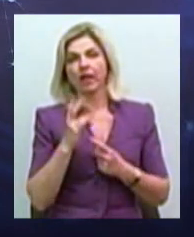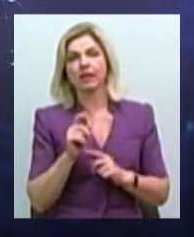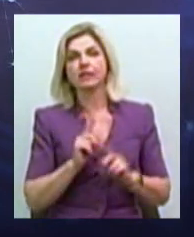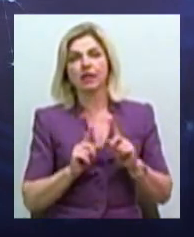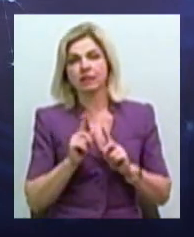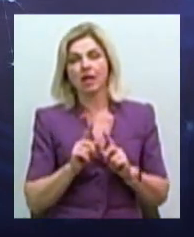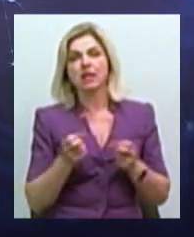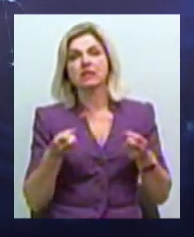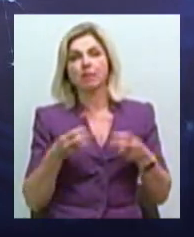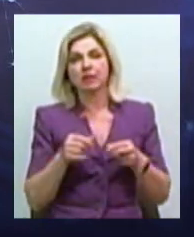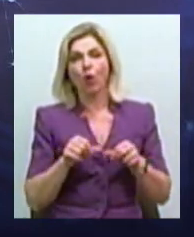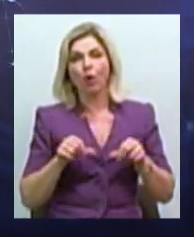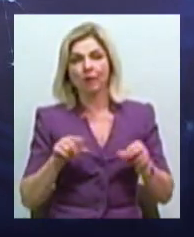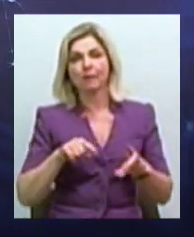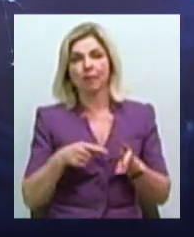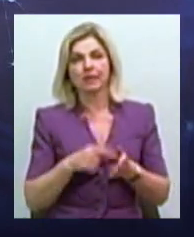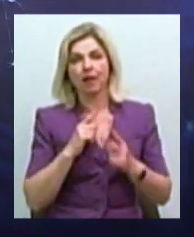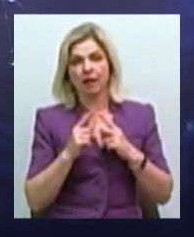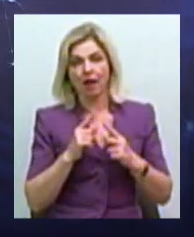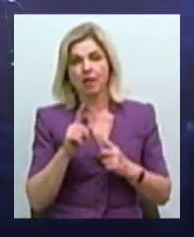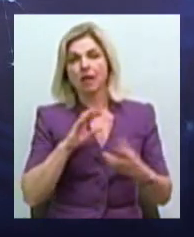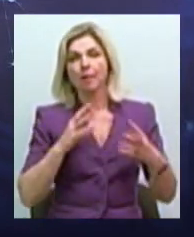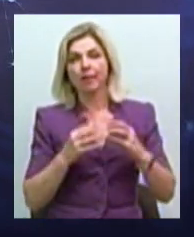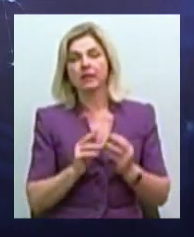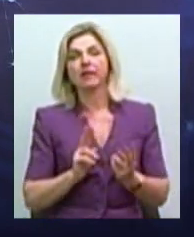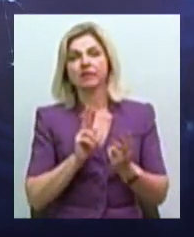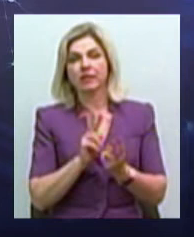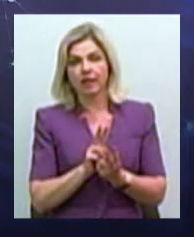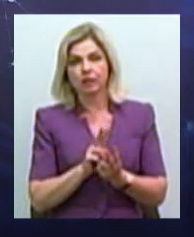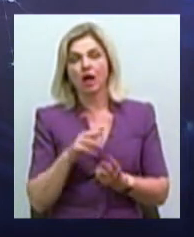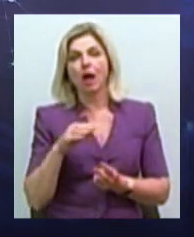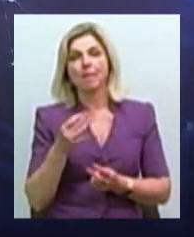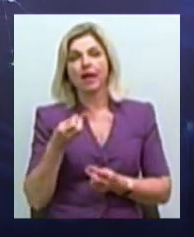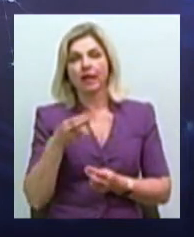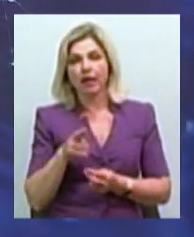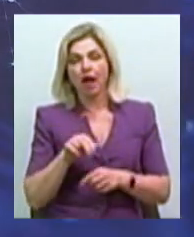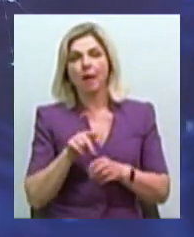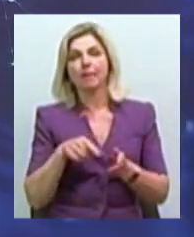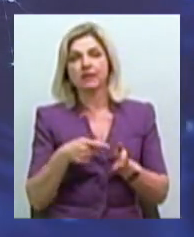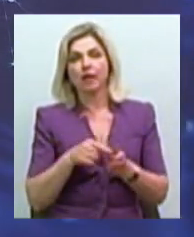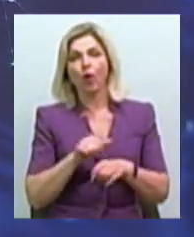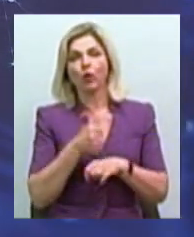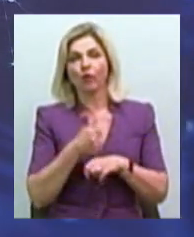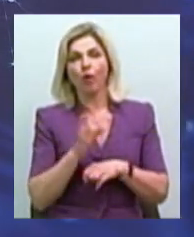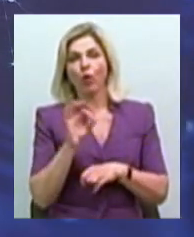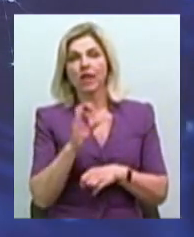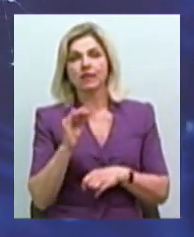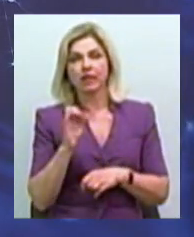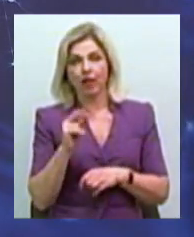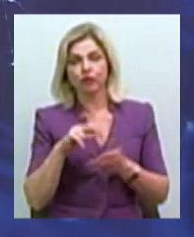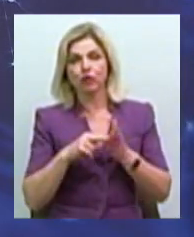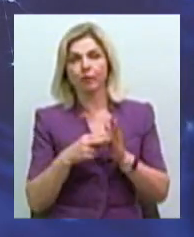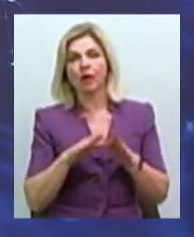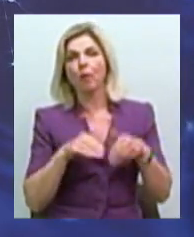депутатської комісії міської ради. За підсумками зустрічі, як повідомляє сайт мерії, міський голова Олександр Сінкевич планує звернутися до